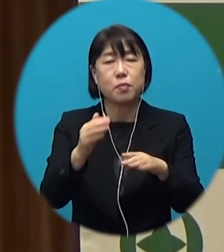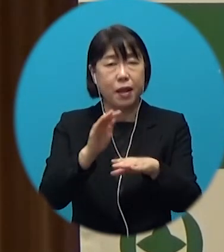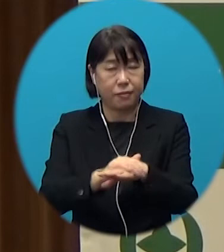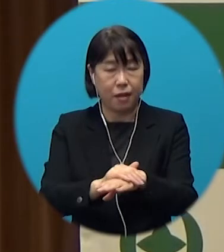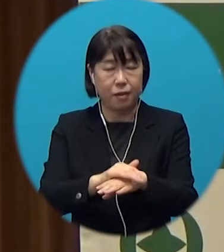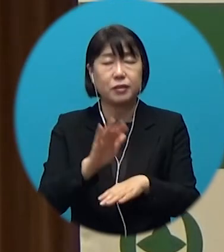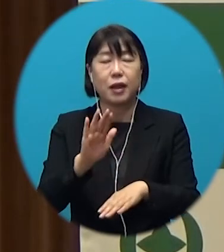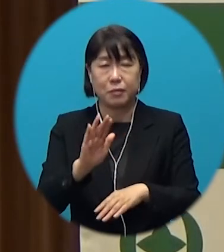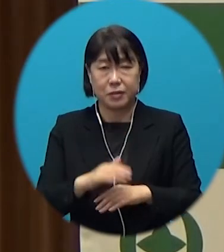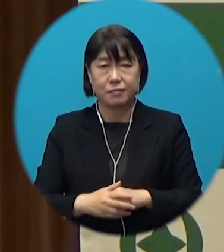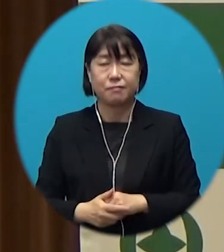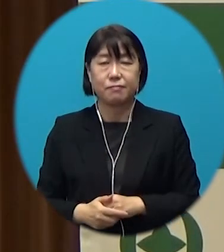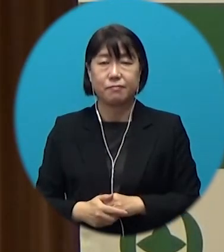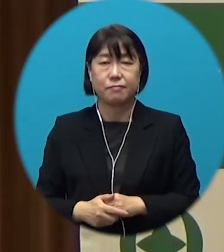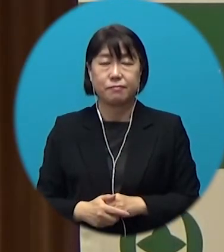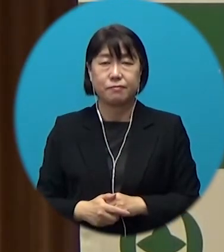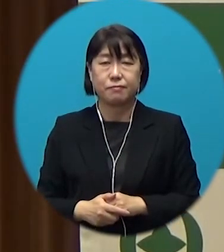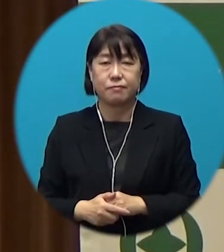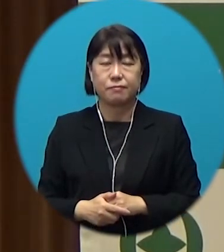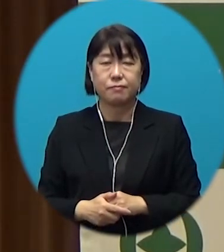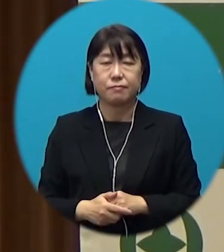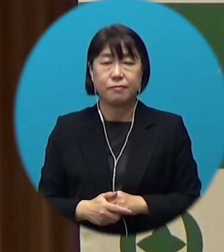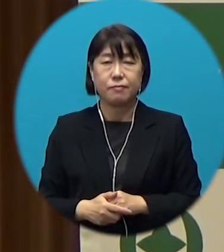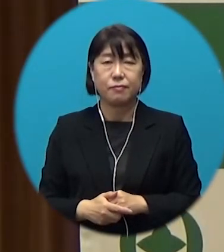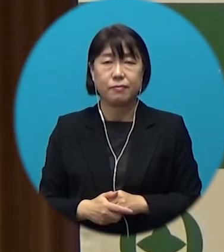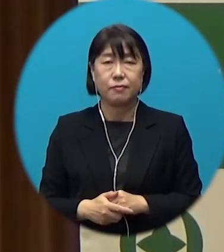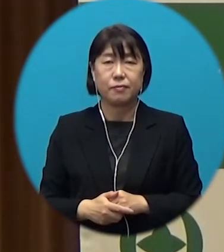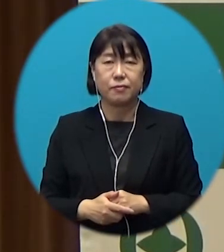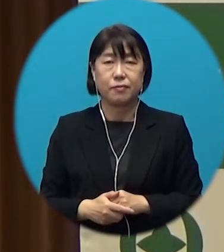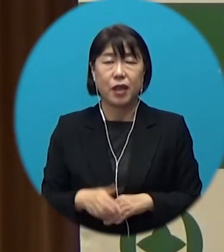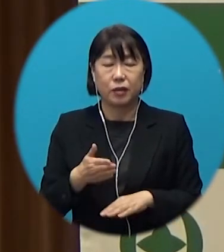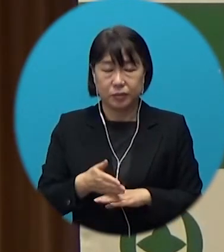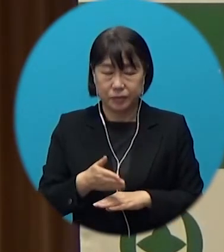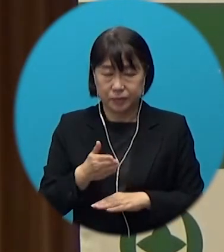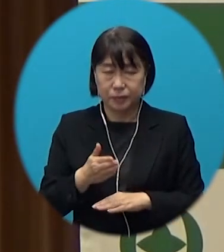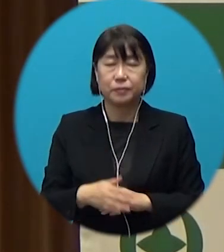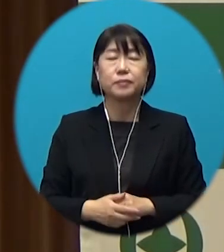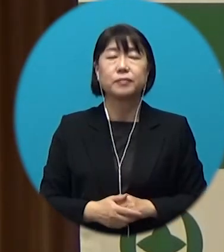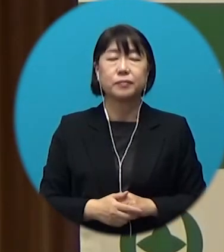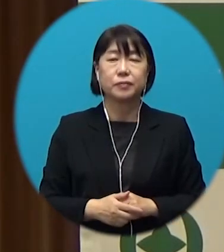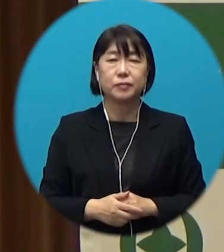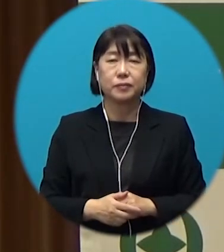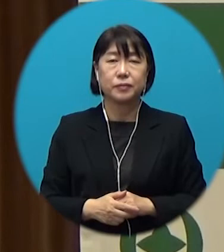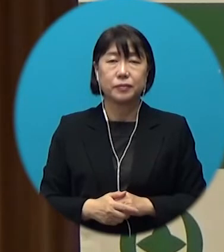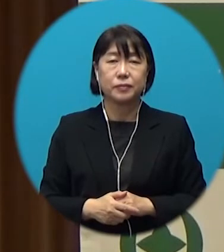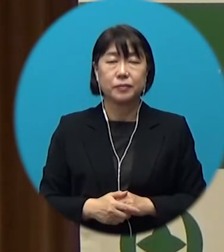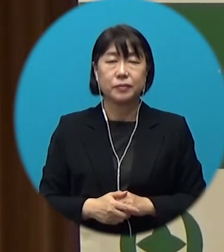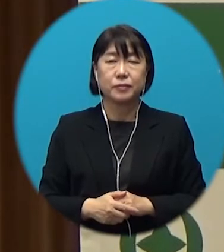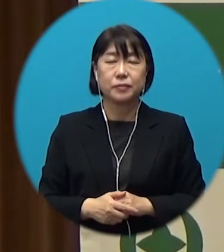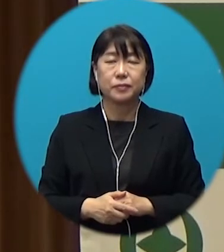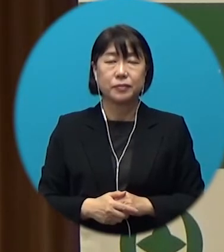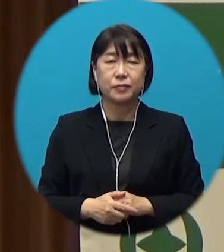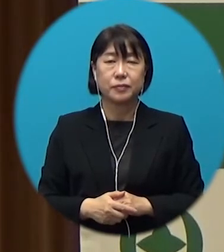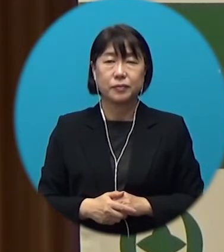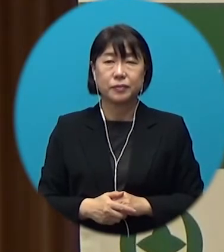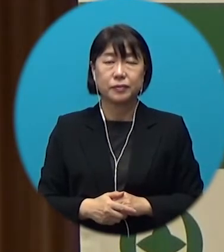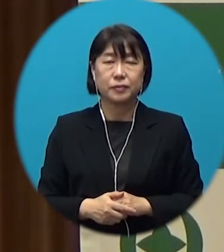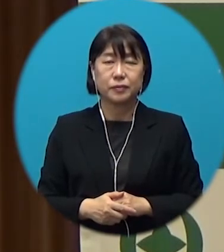思います。 ありがとうございます。 ご質問いかがでしょうか。